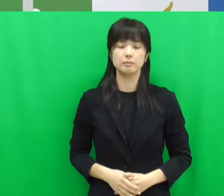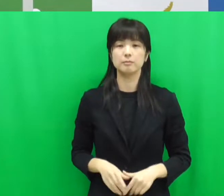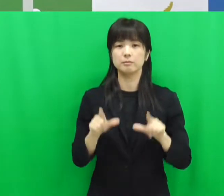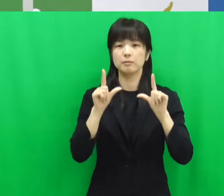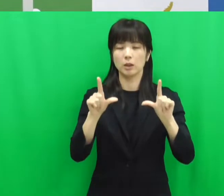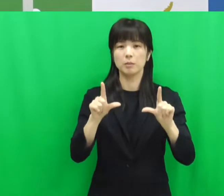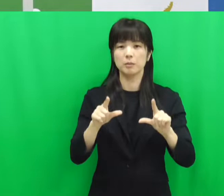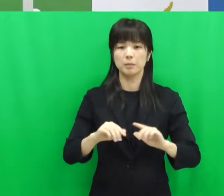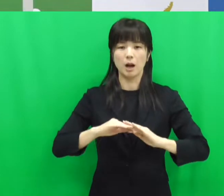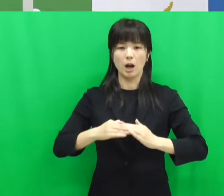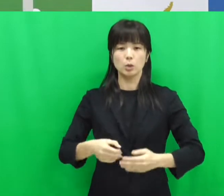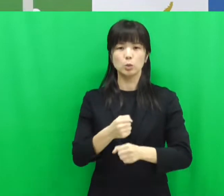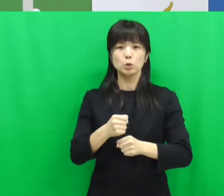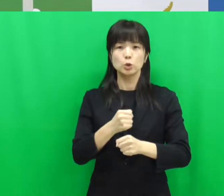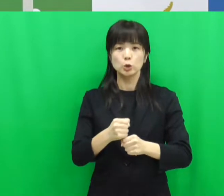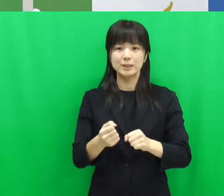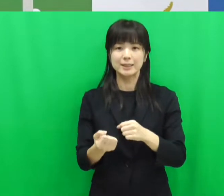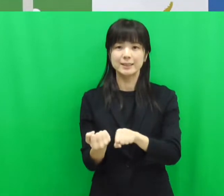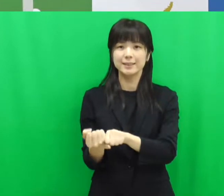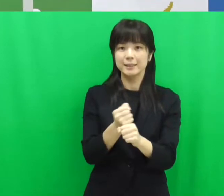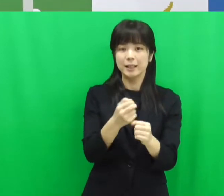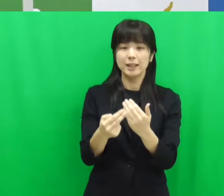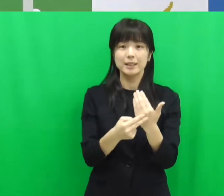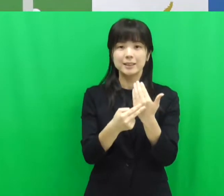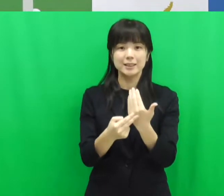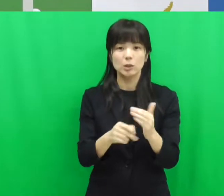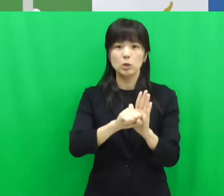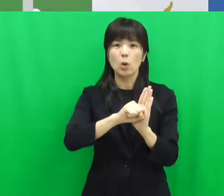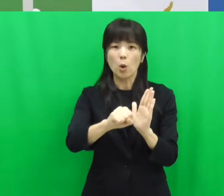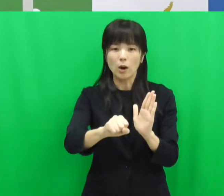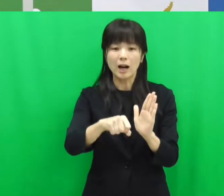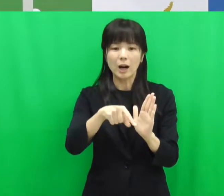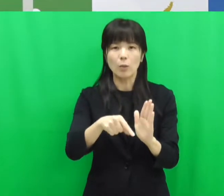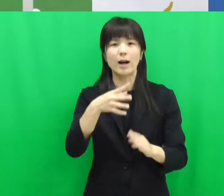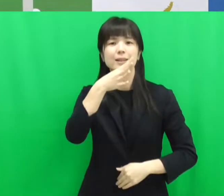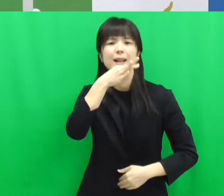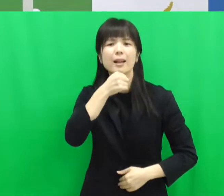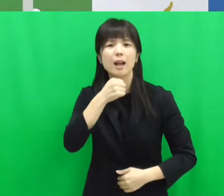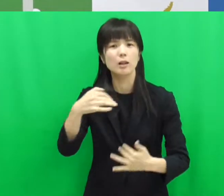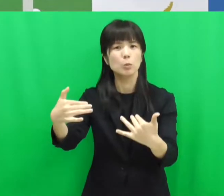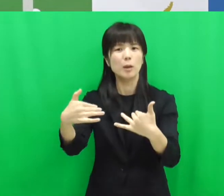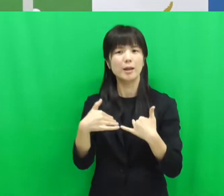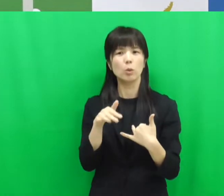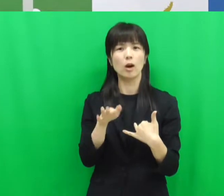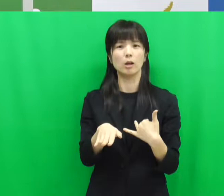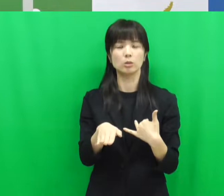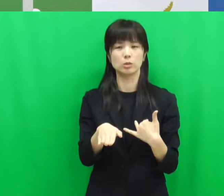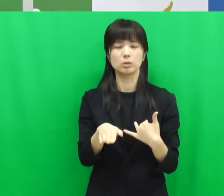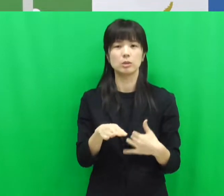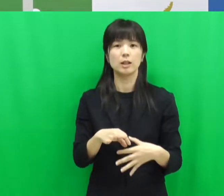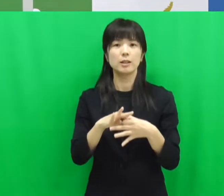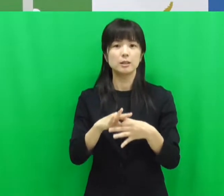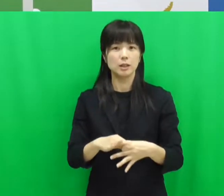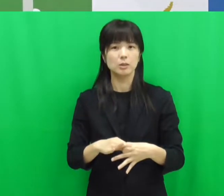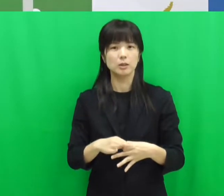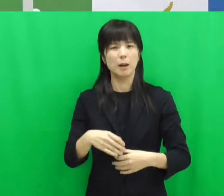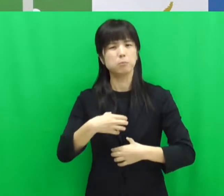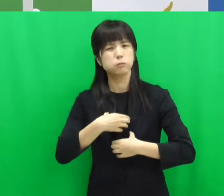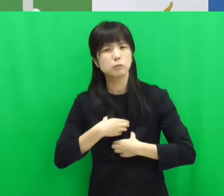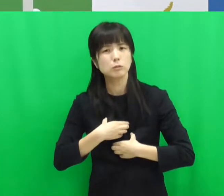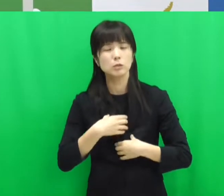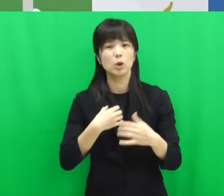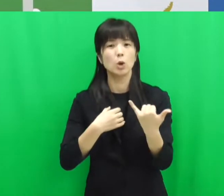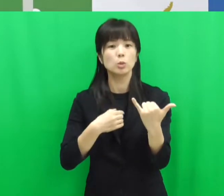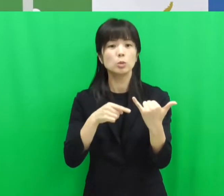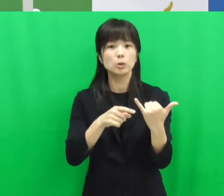不妊治療を行った場合の効果は年齢の影響を受けると言われておりまして、不妊を心配されているご夫婦が早めに